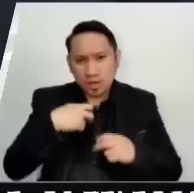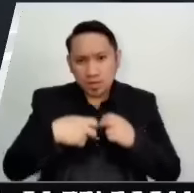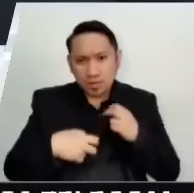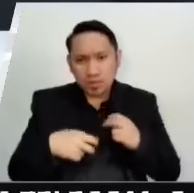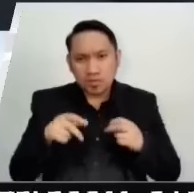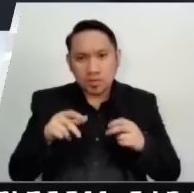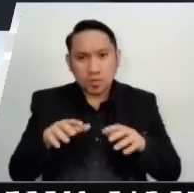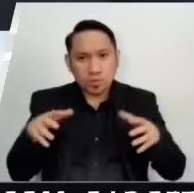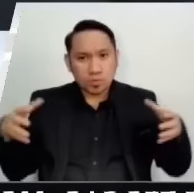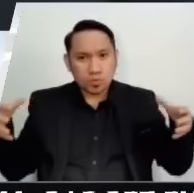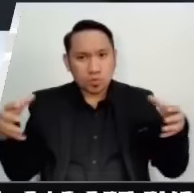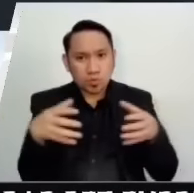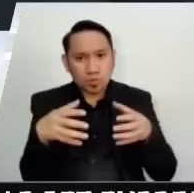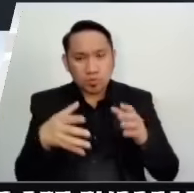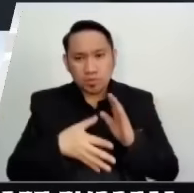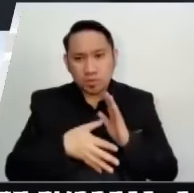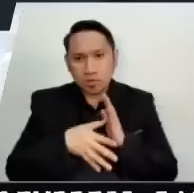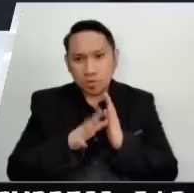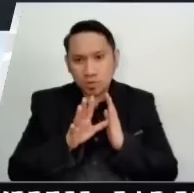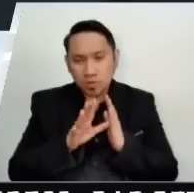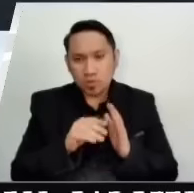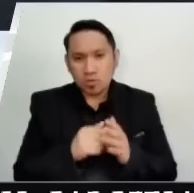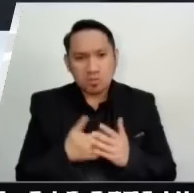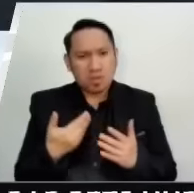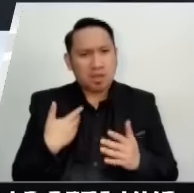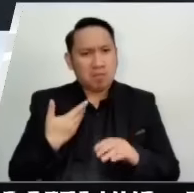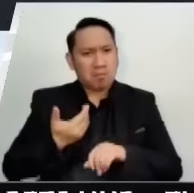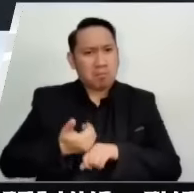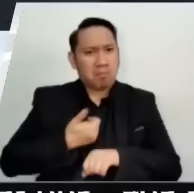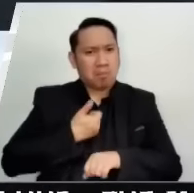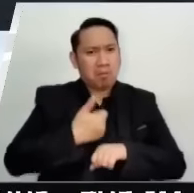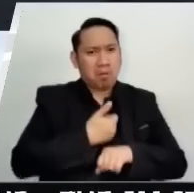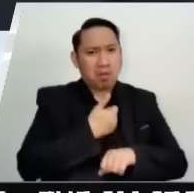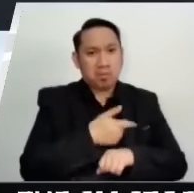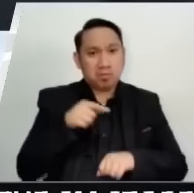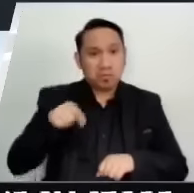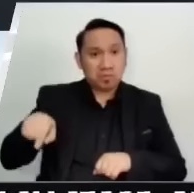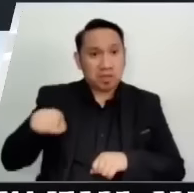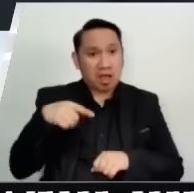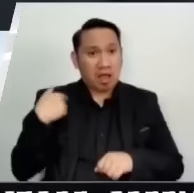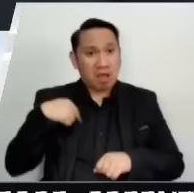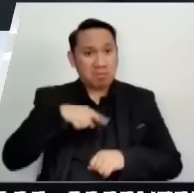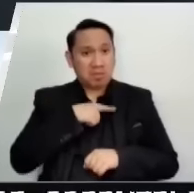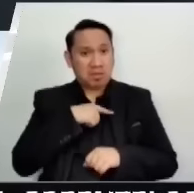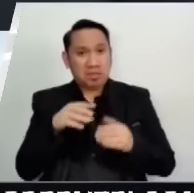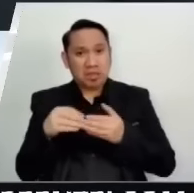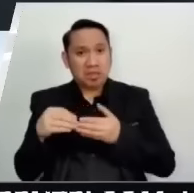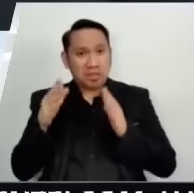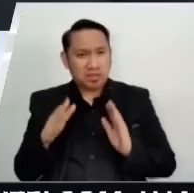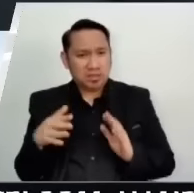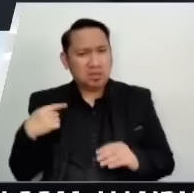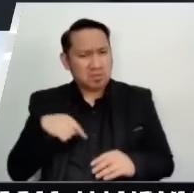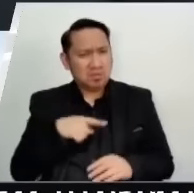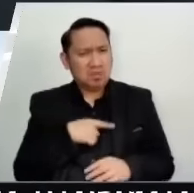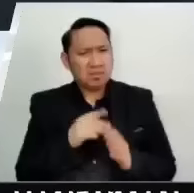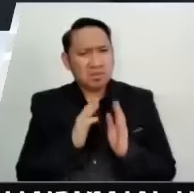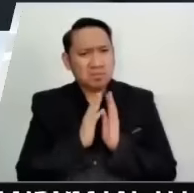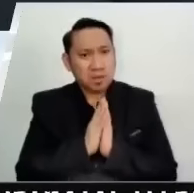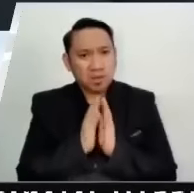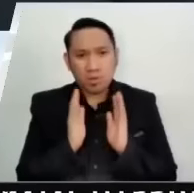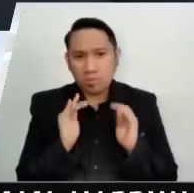komisyon may mga accusations against our Leaders and we prayed for resolution